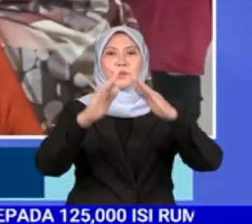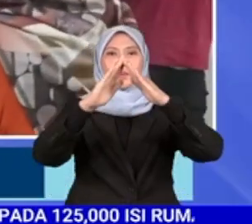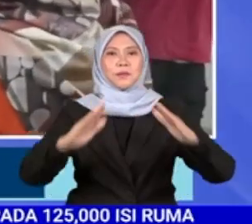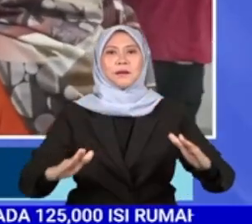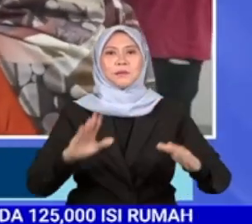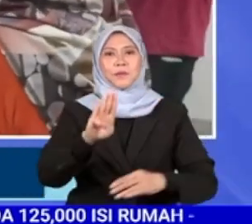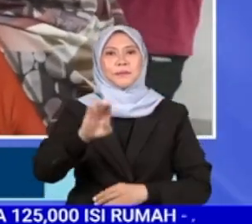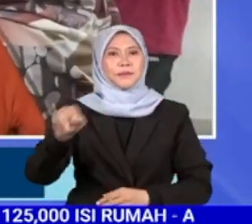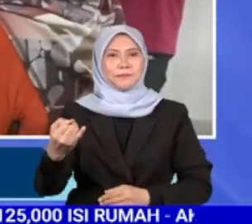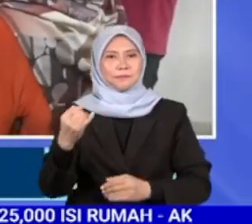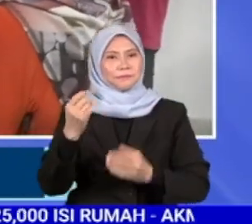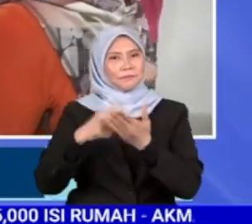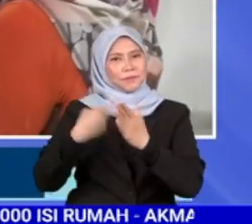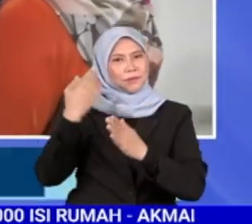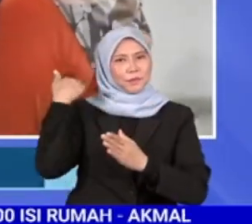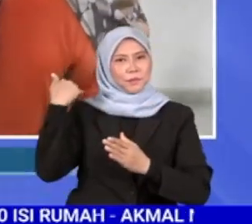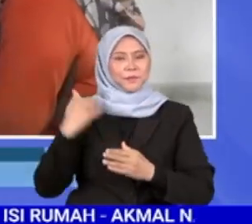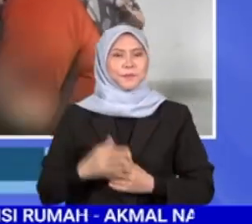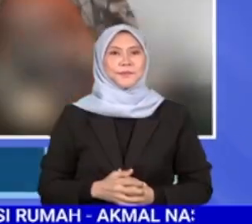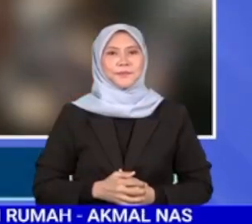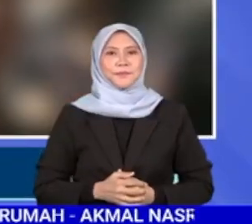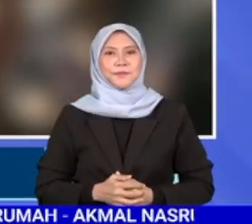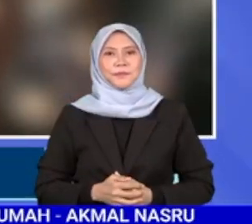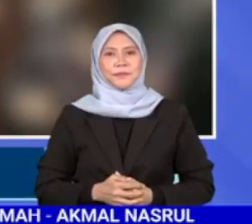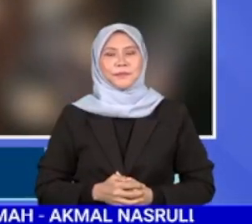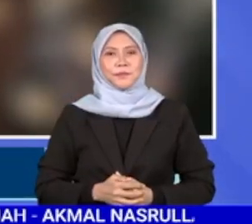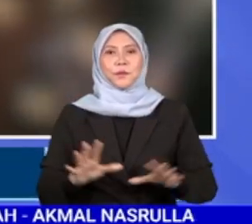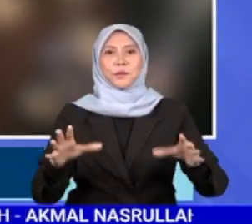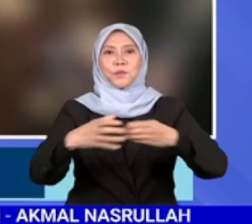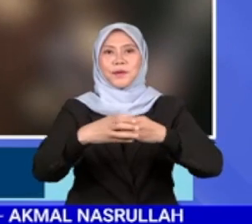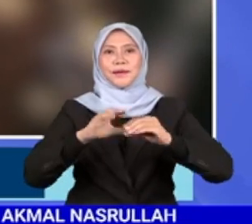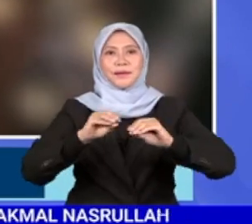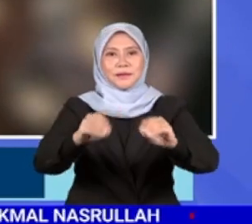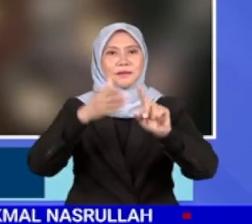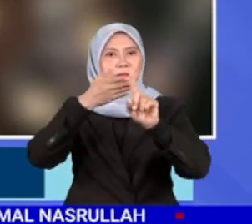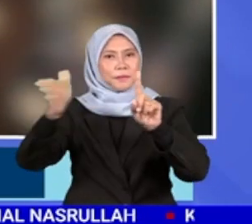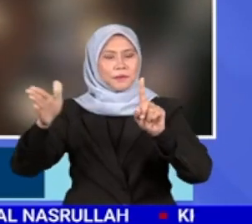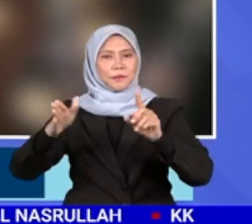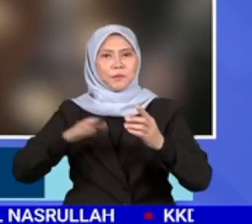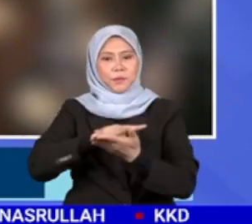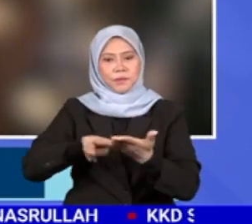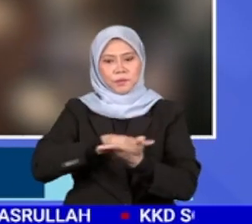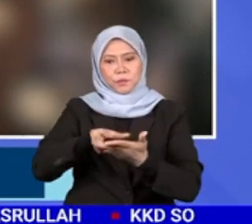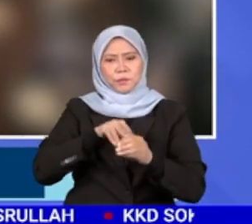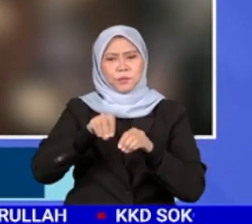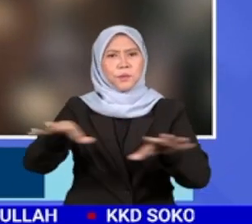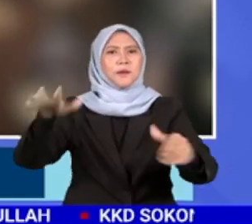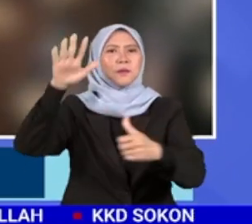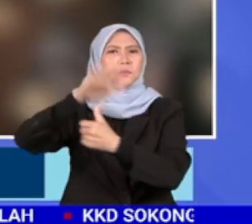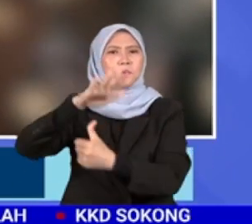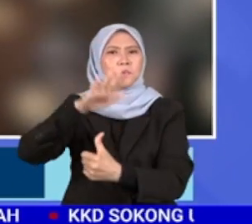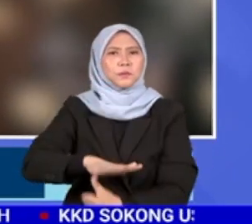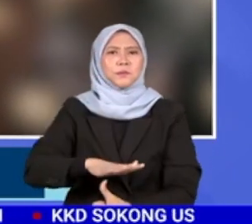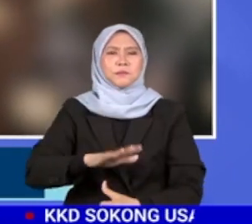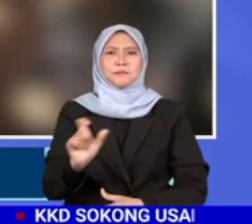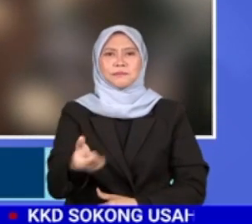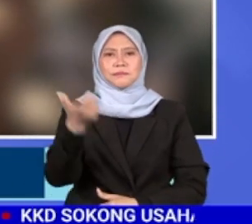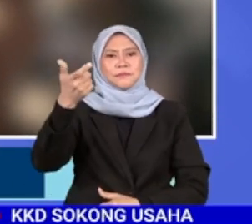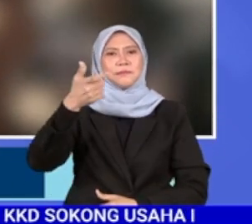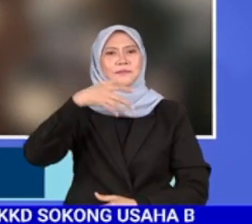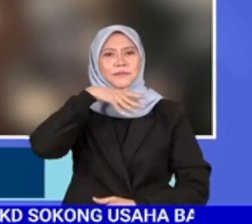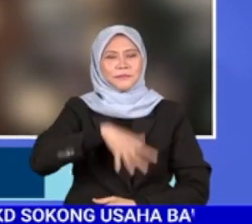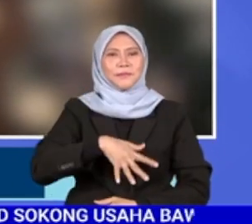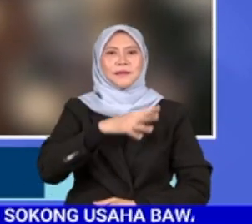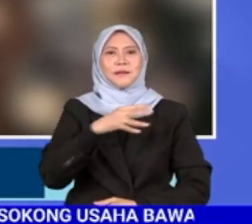di Bukit Mertajam bulan lalu. Baik, kumpulan ajaran sesat yang tular video hina Islam dan Nabi Muhammad di